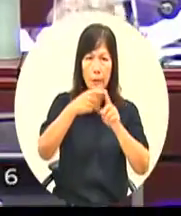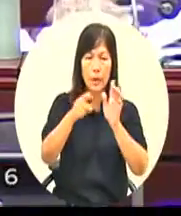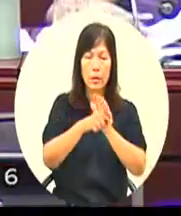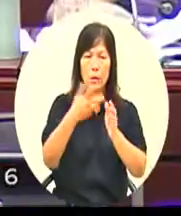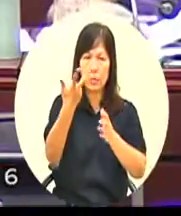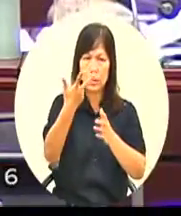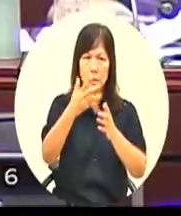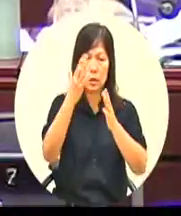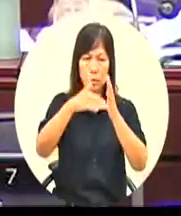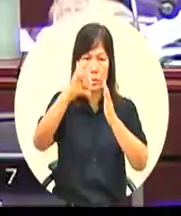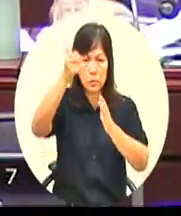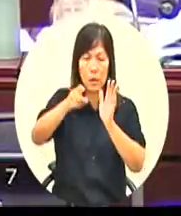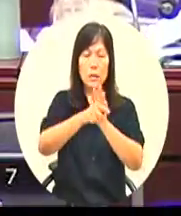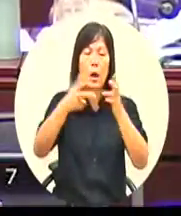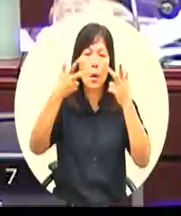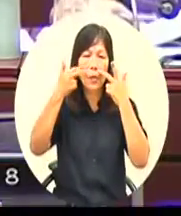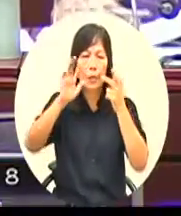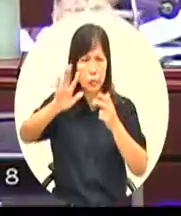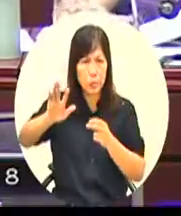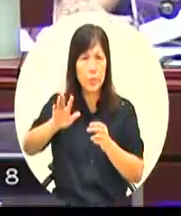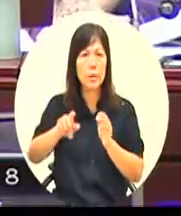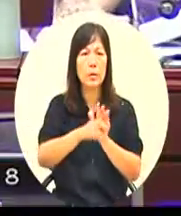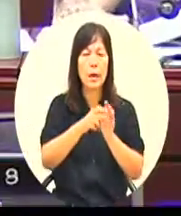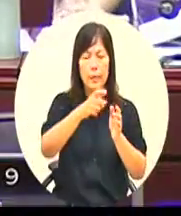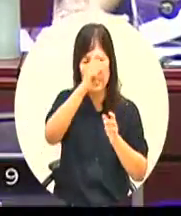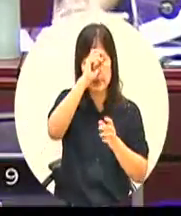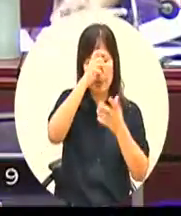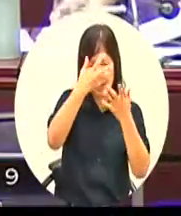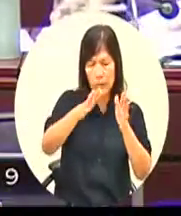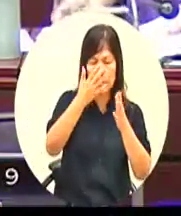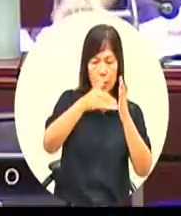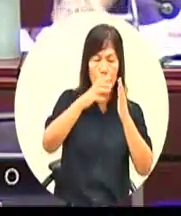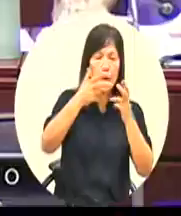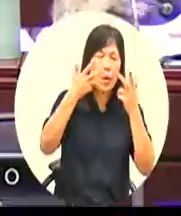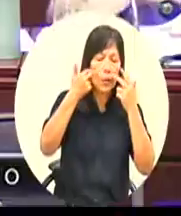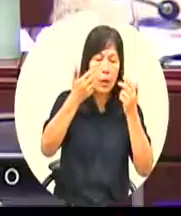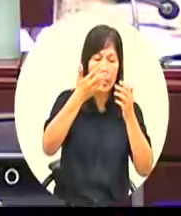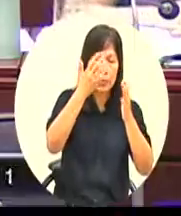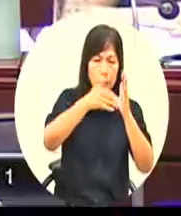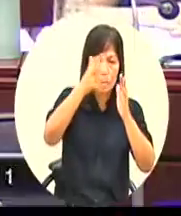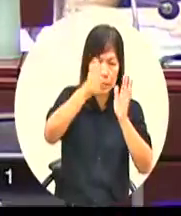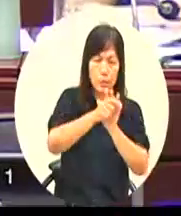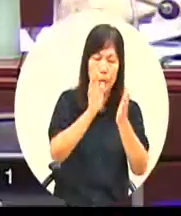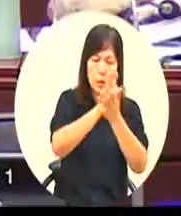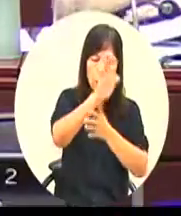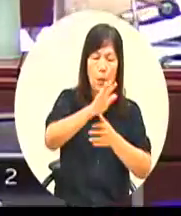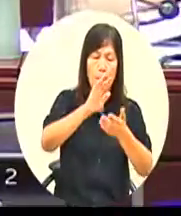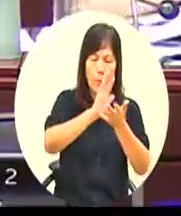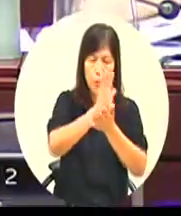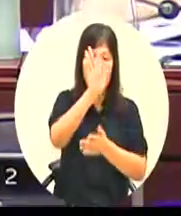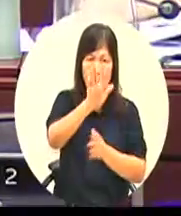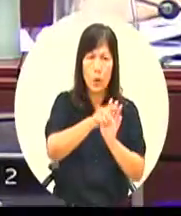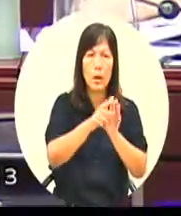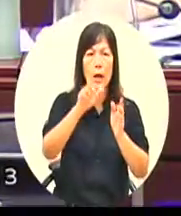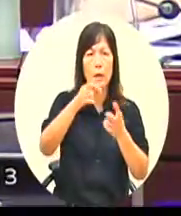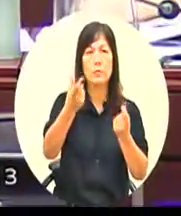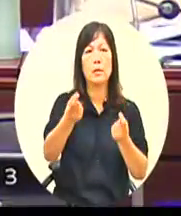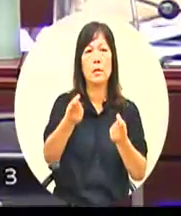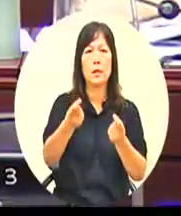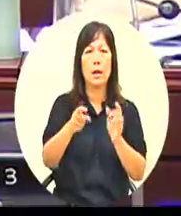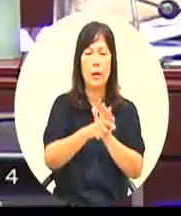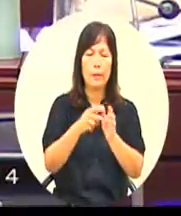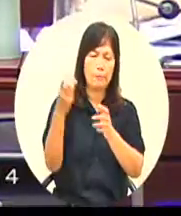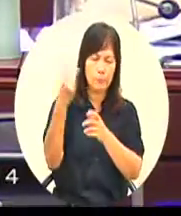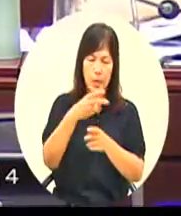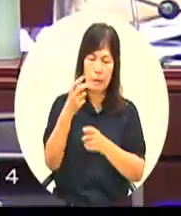的校长，而且我们也希望更多原住民的校长能够在未来产生哦。那老师也是一样，那我们继续